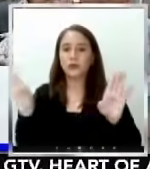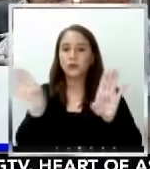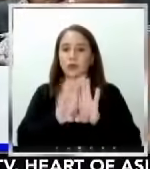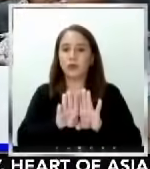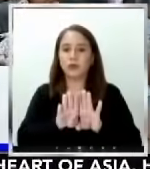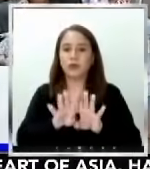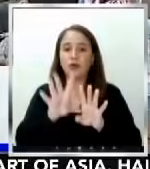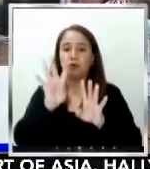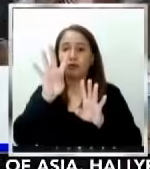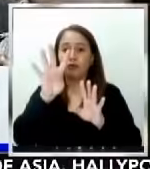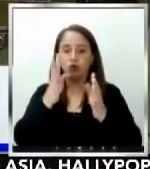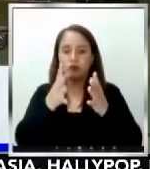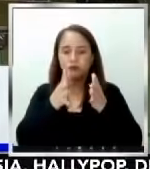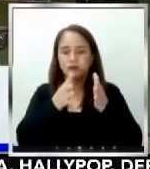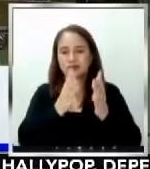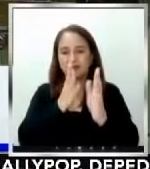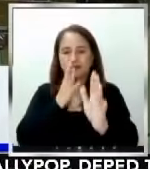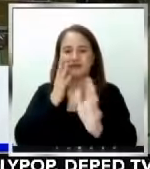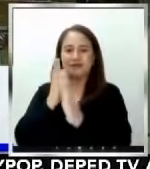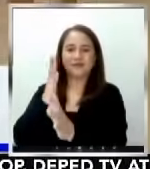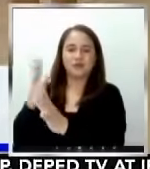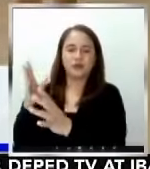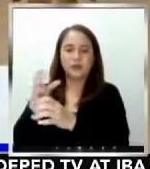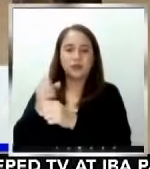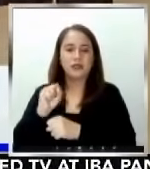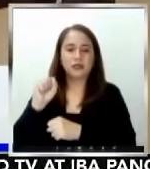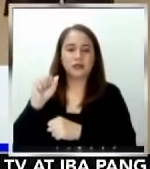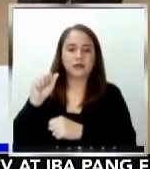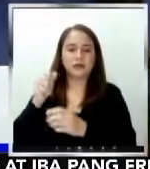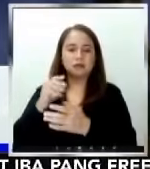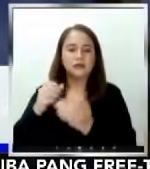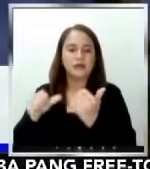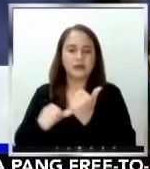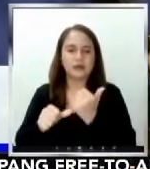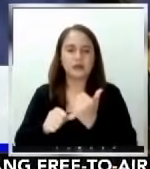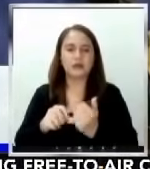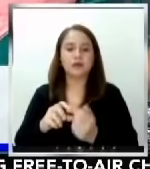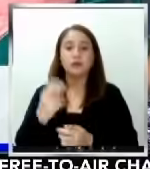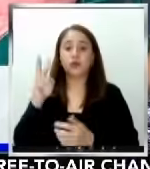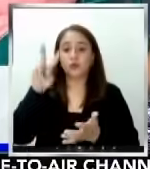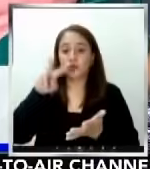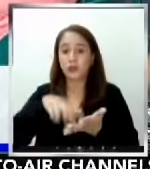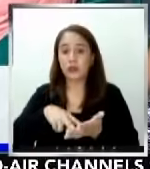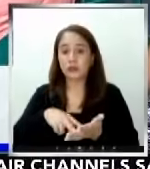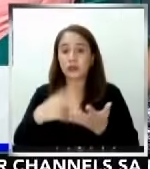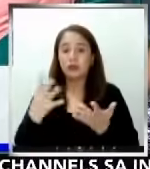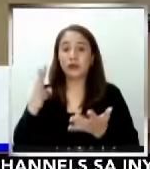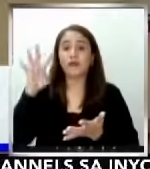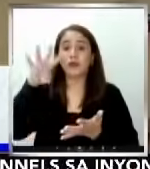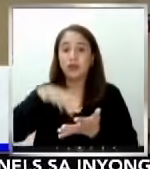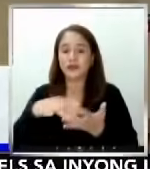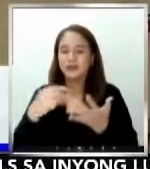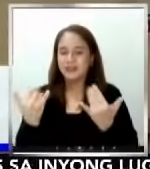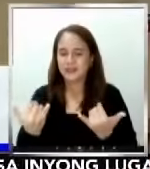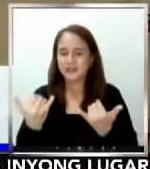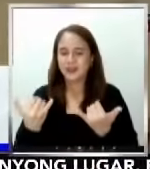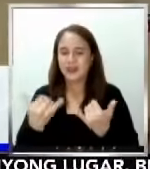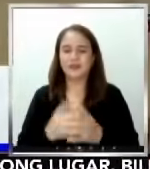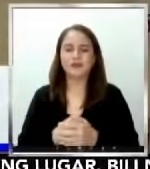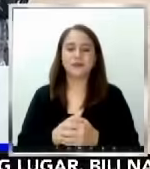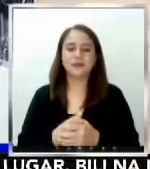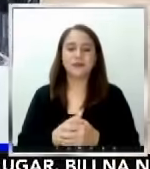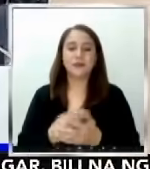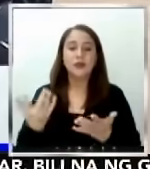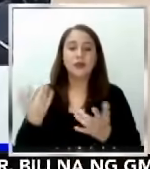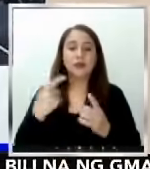na makukuha ng ayuda. Mula sa 2,000 katao, 4,000 na ang cut-off ngayong araw. Bukod sa mga